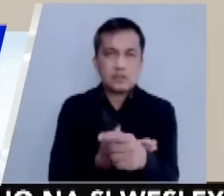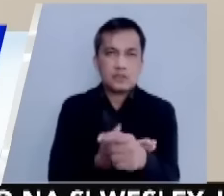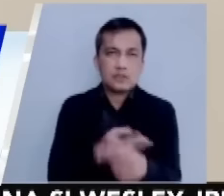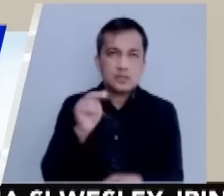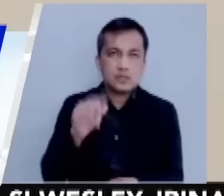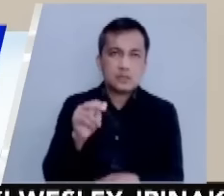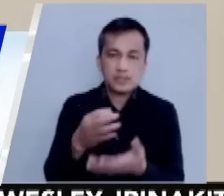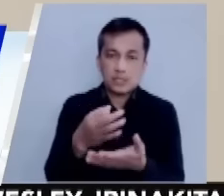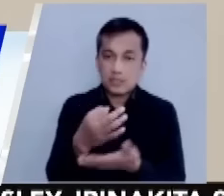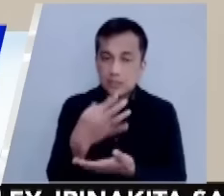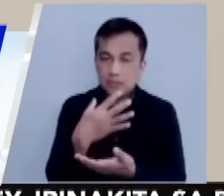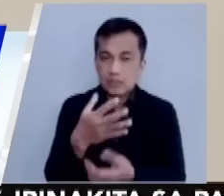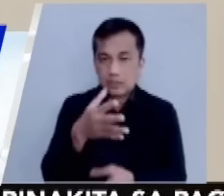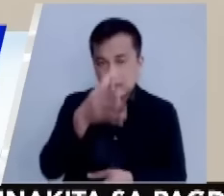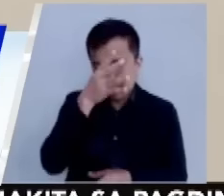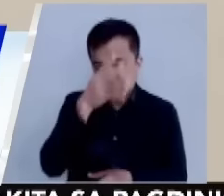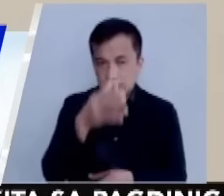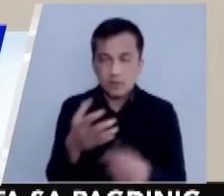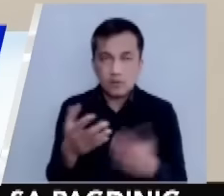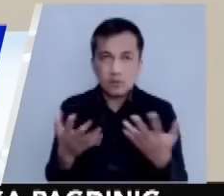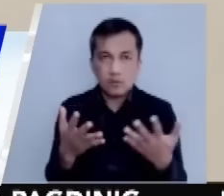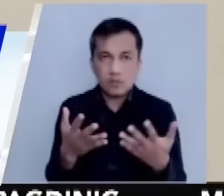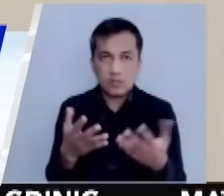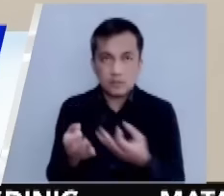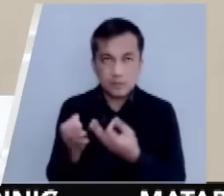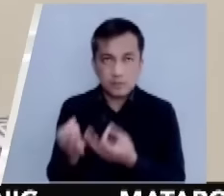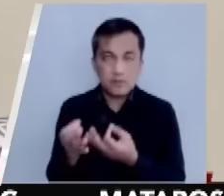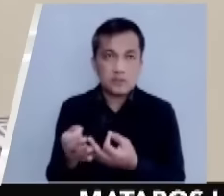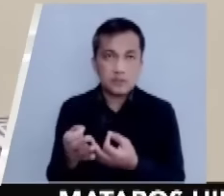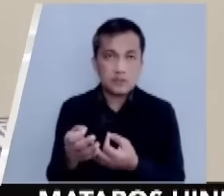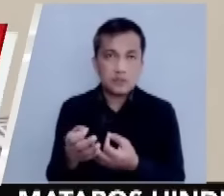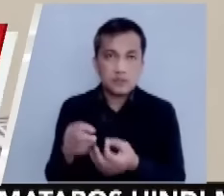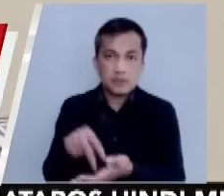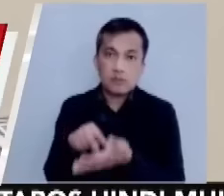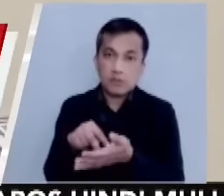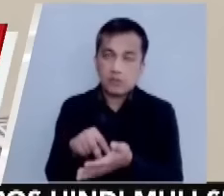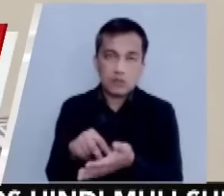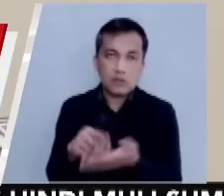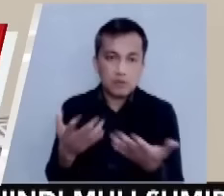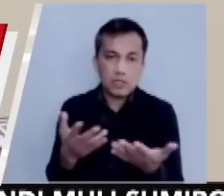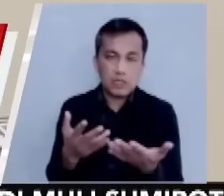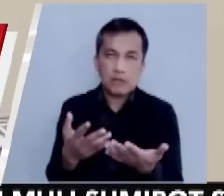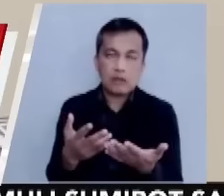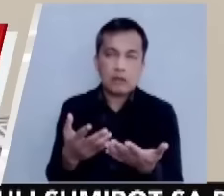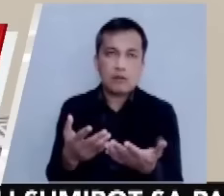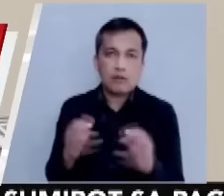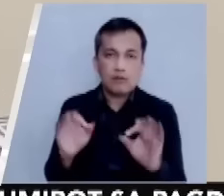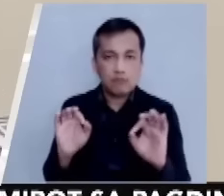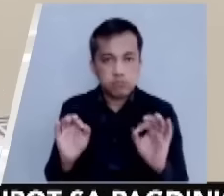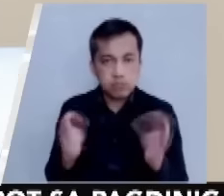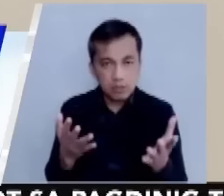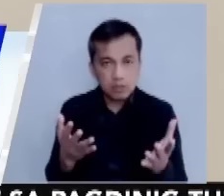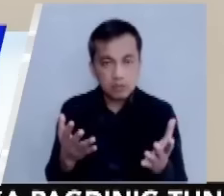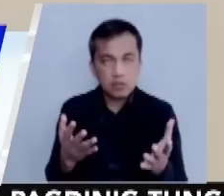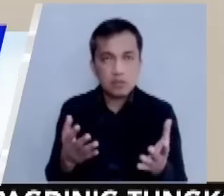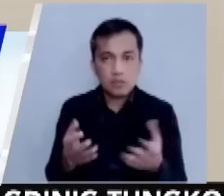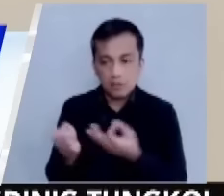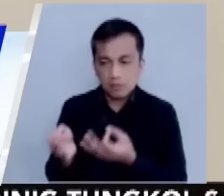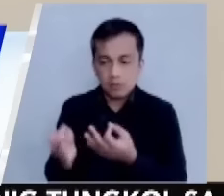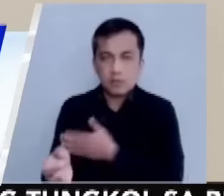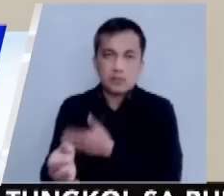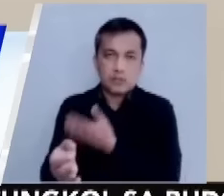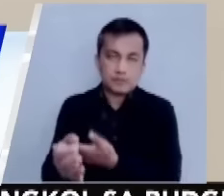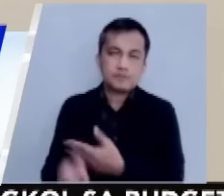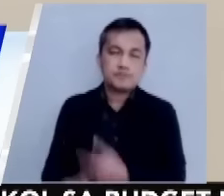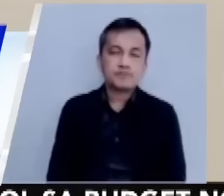niya and wala po siyang pantusto since unemployed din po siya, wala po siyang trabaho, walang-wala po talaga siya ng pampabuhay sa anak niya. And yung tatay